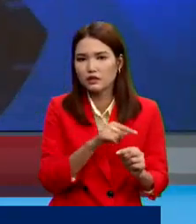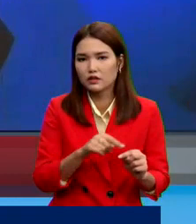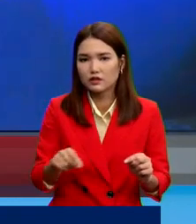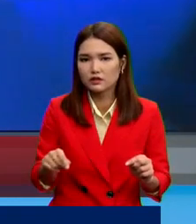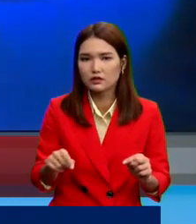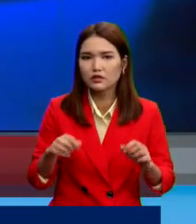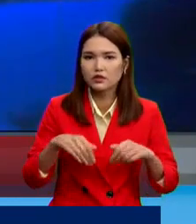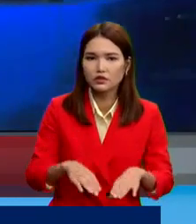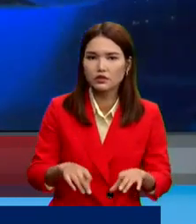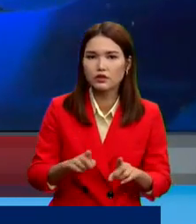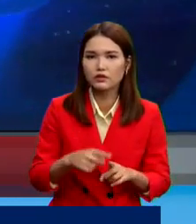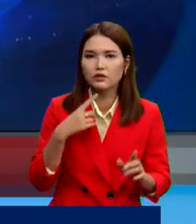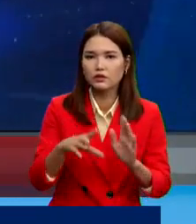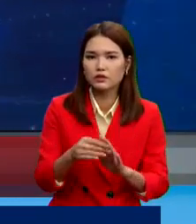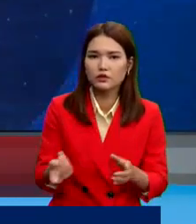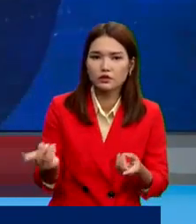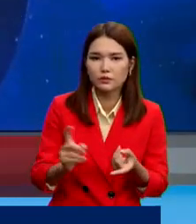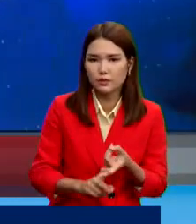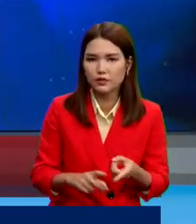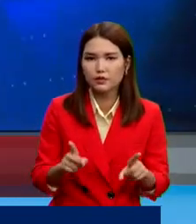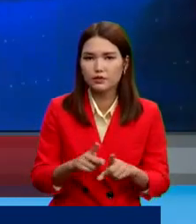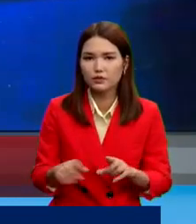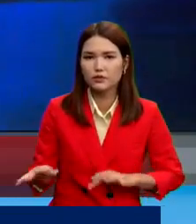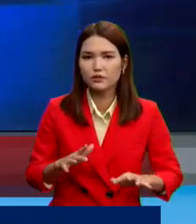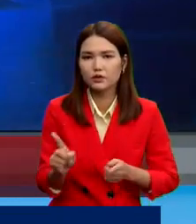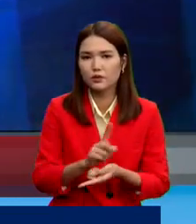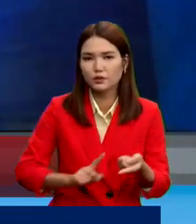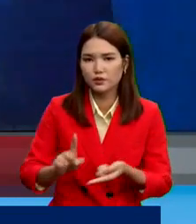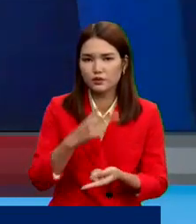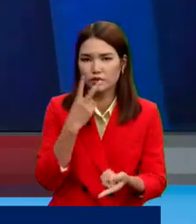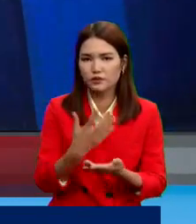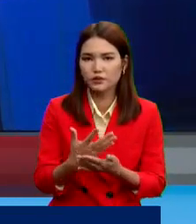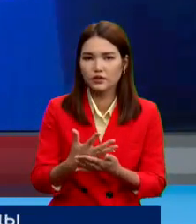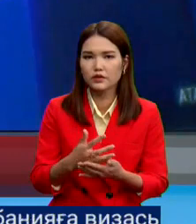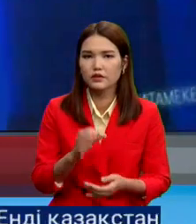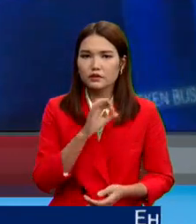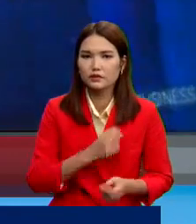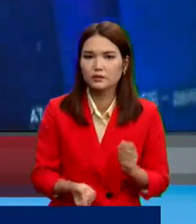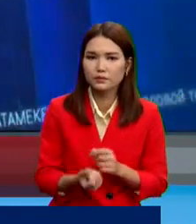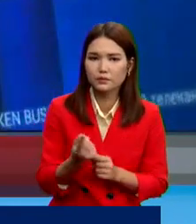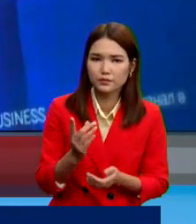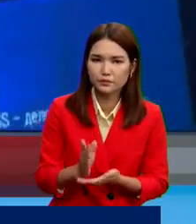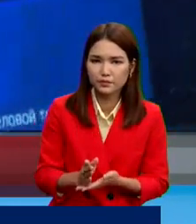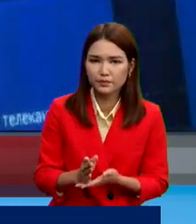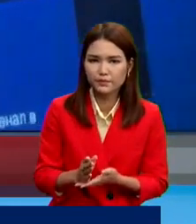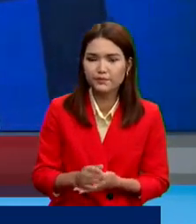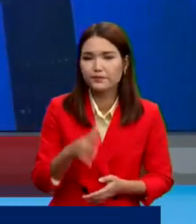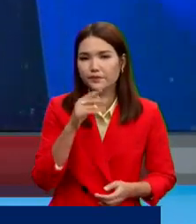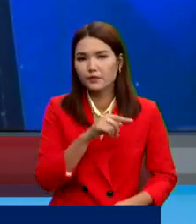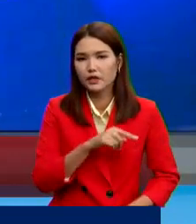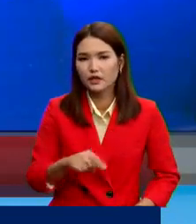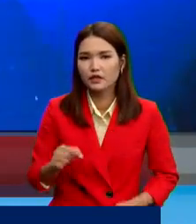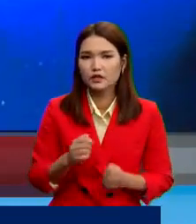жасапты. Әйтпесе, үгіт-насихат үшін әр кандидатқа бөлінетін сомма аз емес екені белгілі. Сөзімді әріптесім Арай